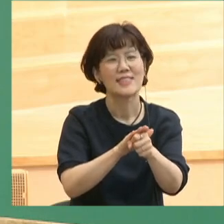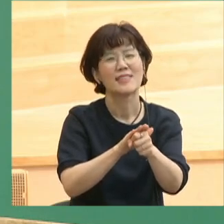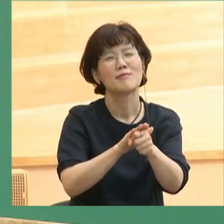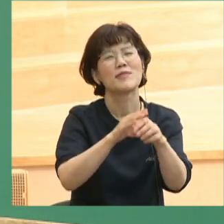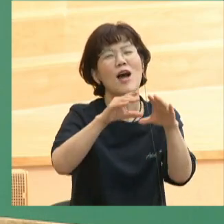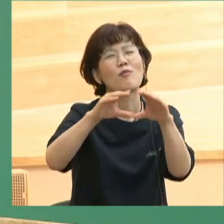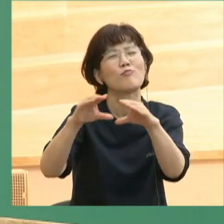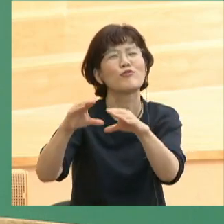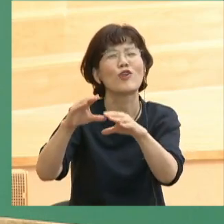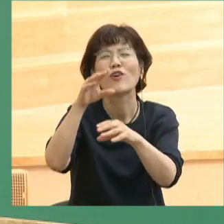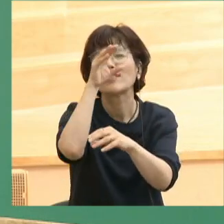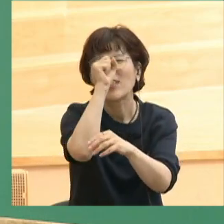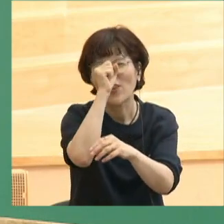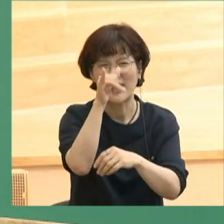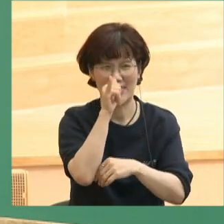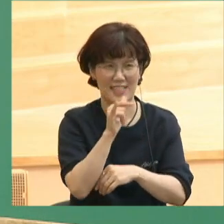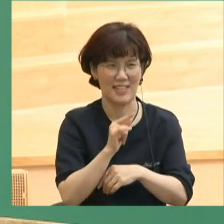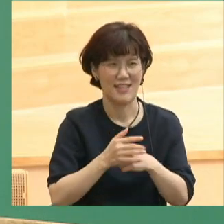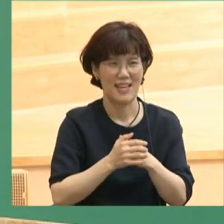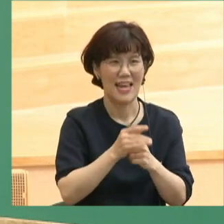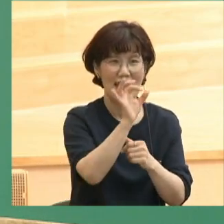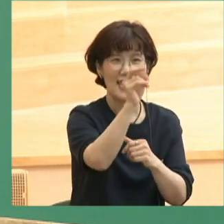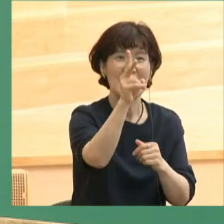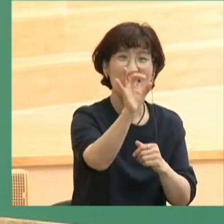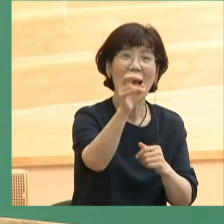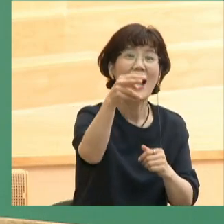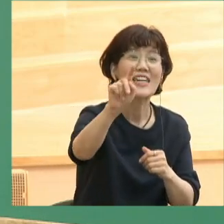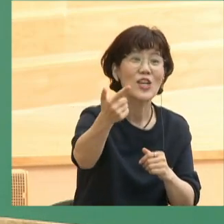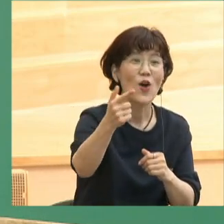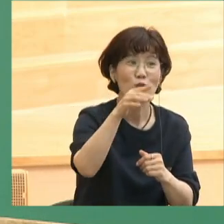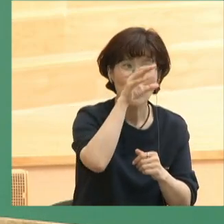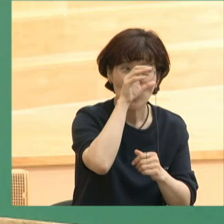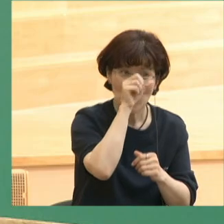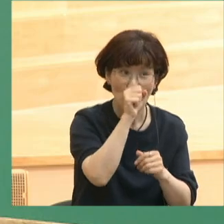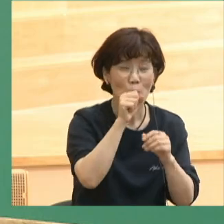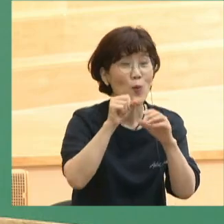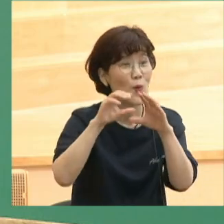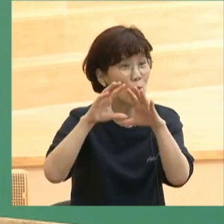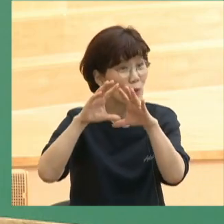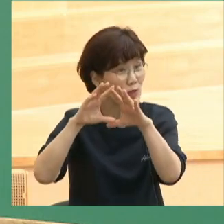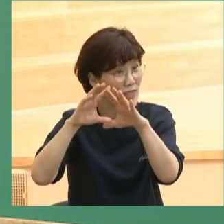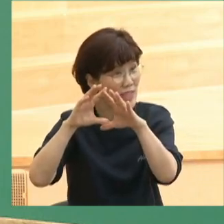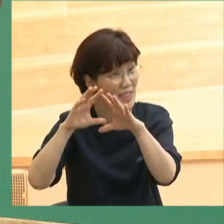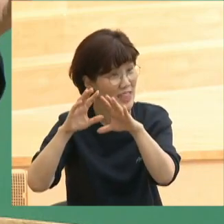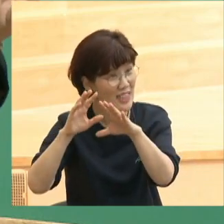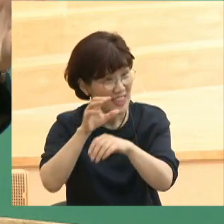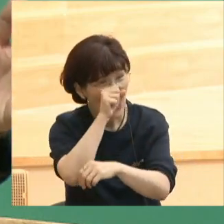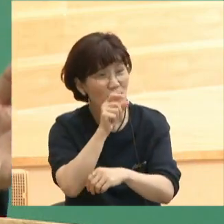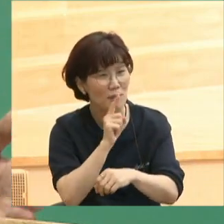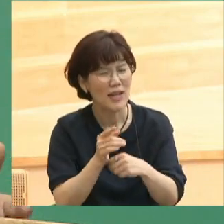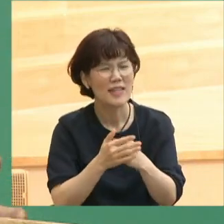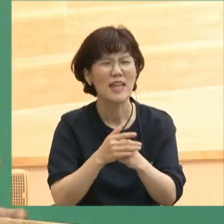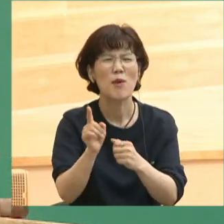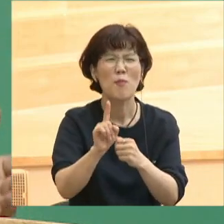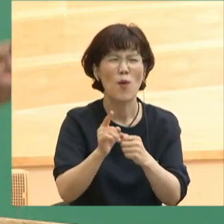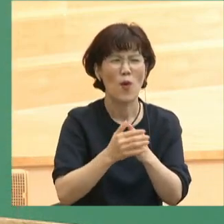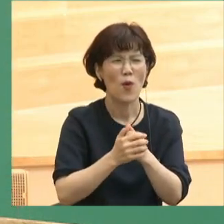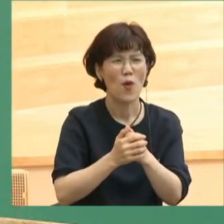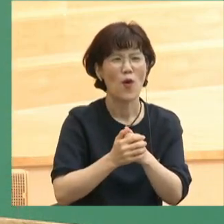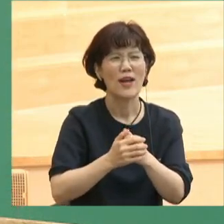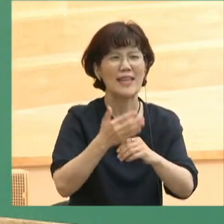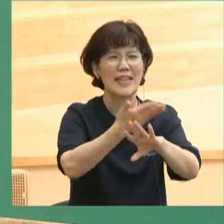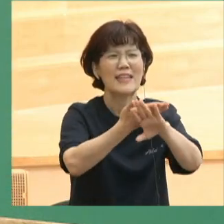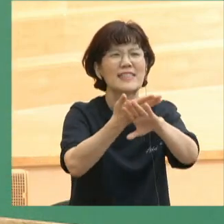있어요. 양선. 양선은 그냥 착한 정도가 아니고 선을 행하는데 주변을 향해서 선을